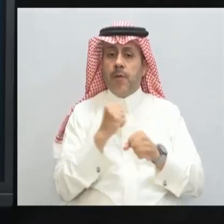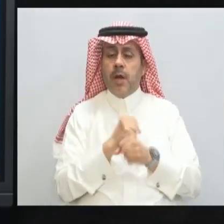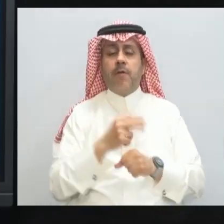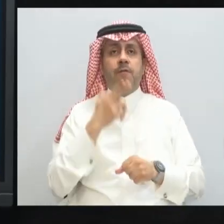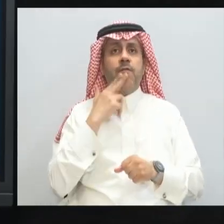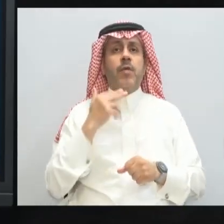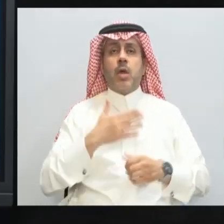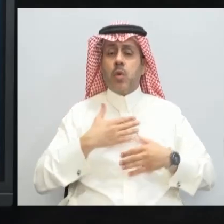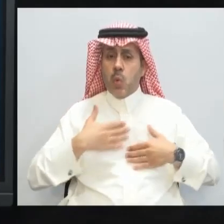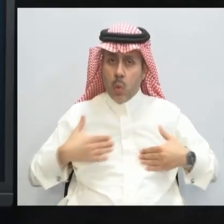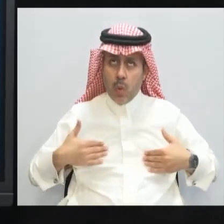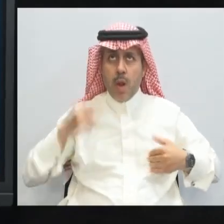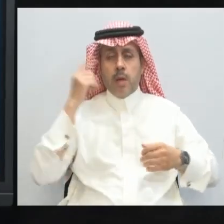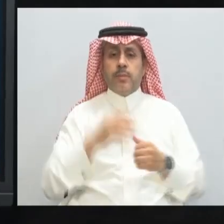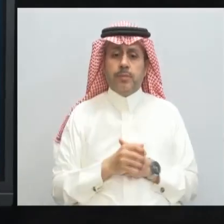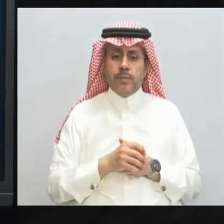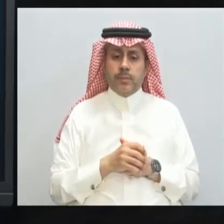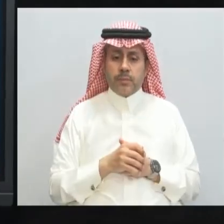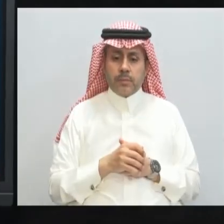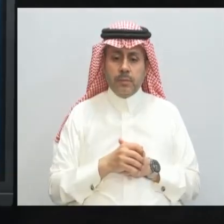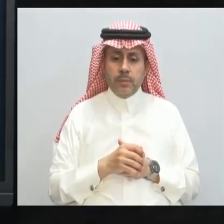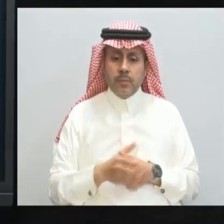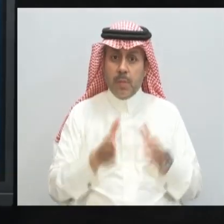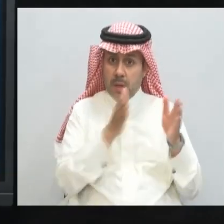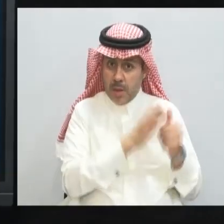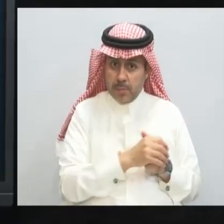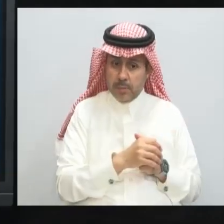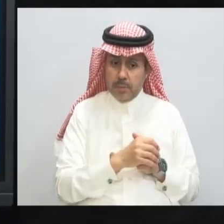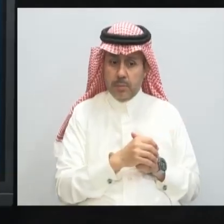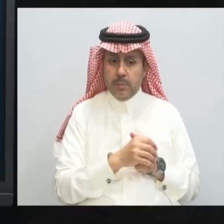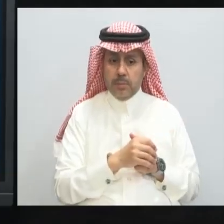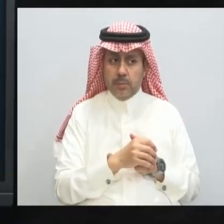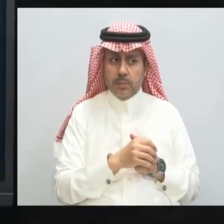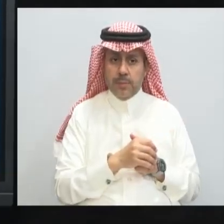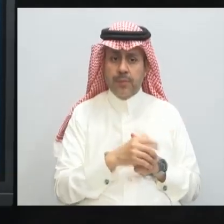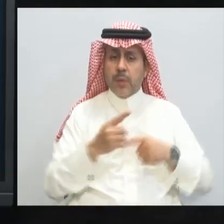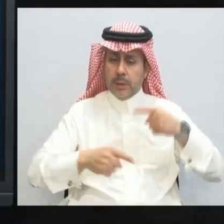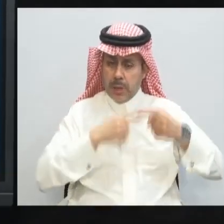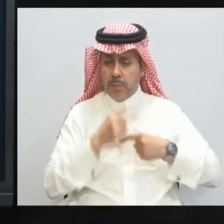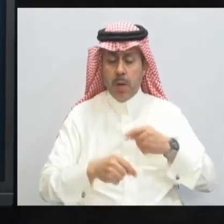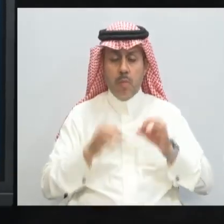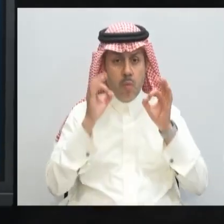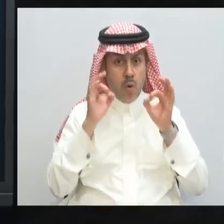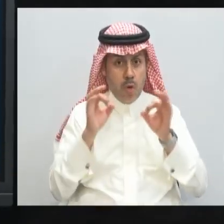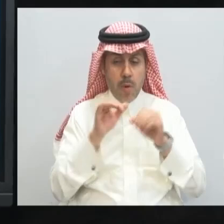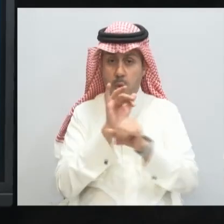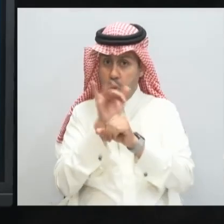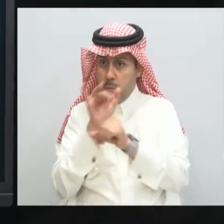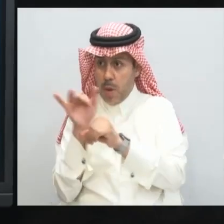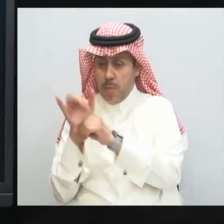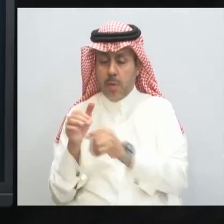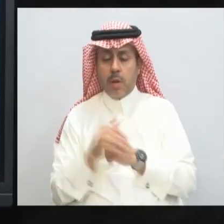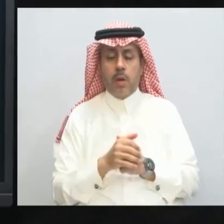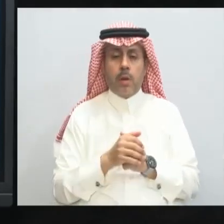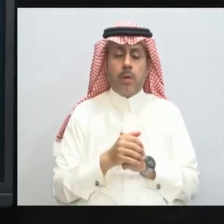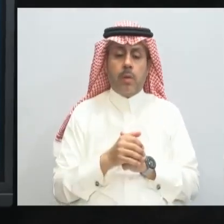سبحانه بعد ذلك ناتي الى امر مهم وكثيرا ما نذكر بهذا الامر وكثير ير ما ننبه على